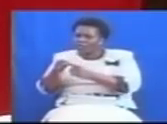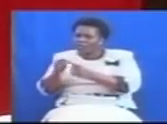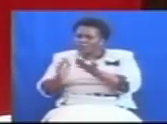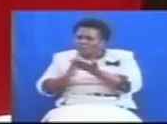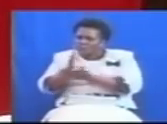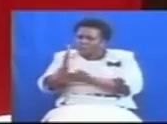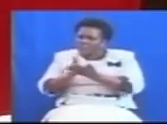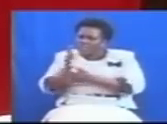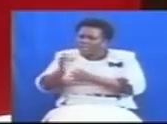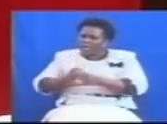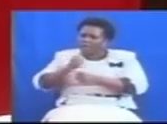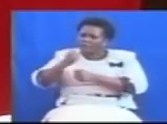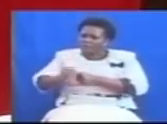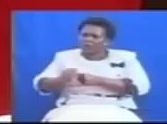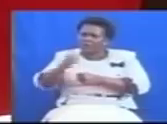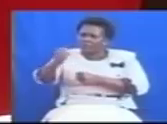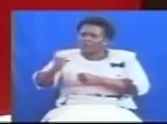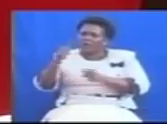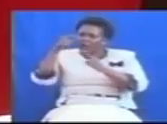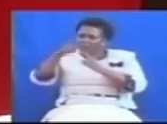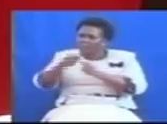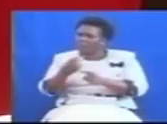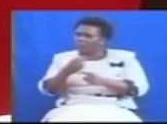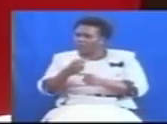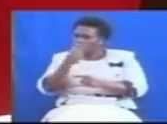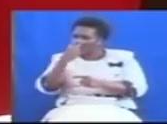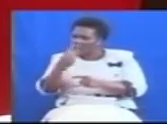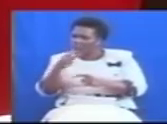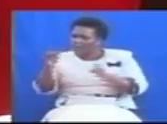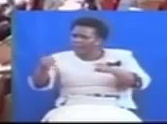ya miradi hewa katika maeneo mbalimbali nchini?